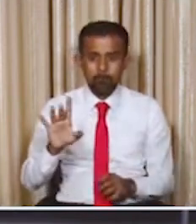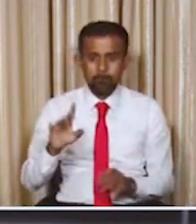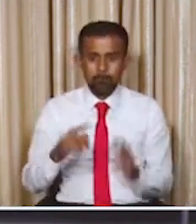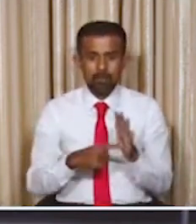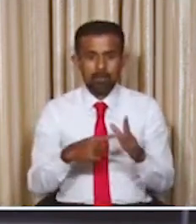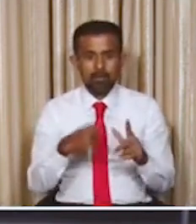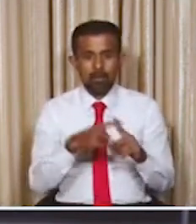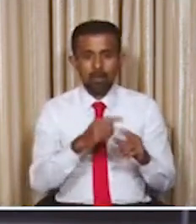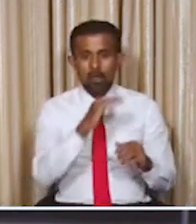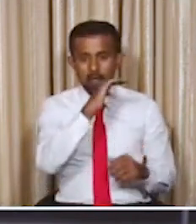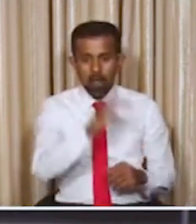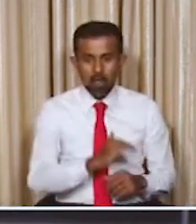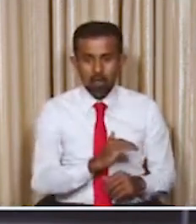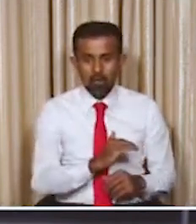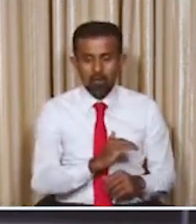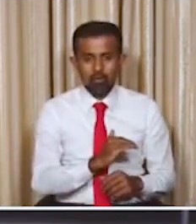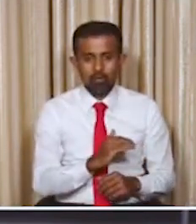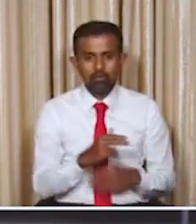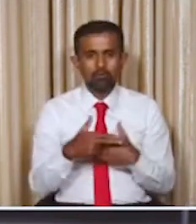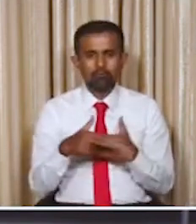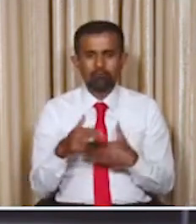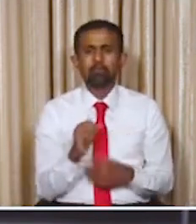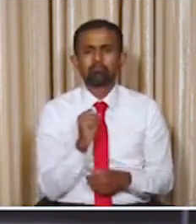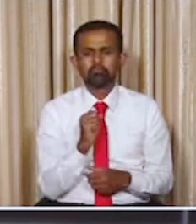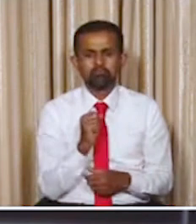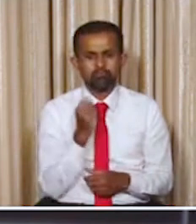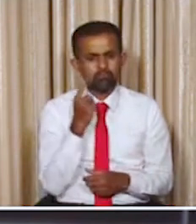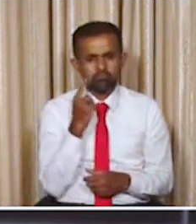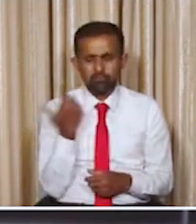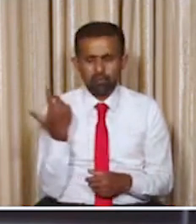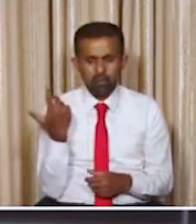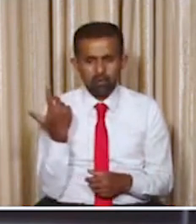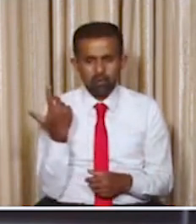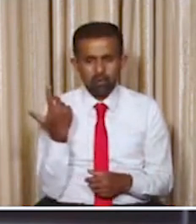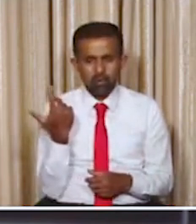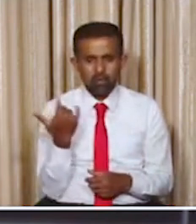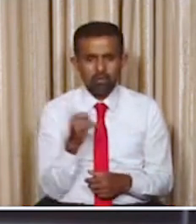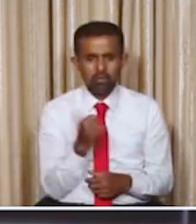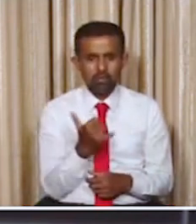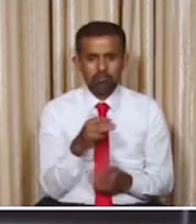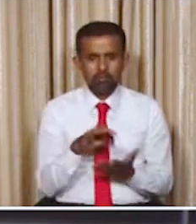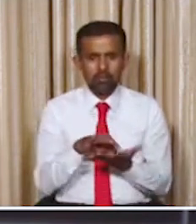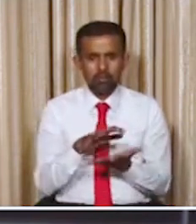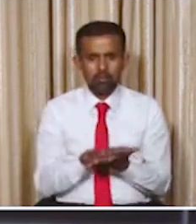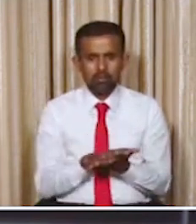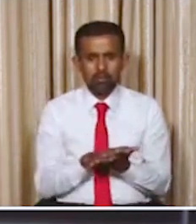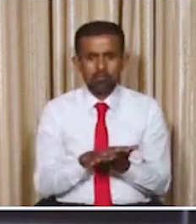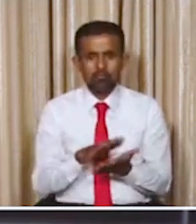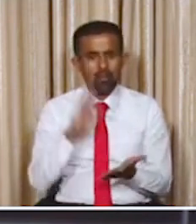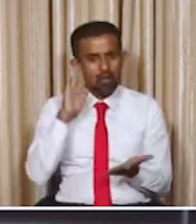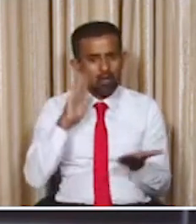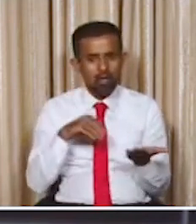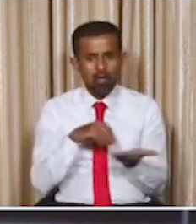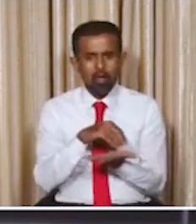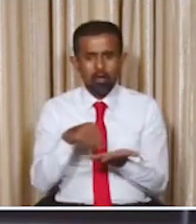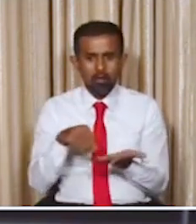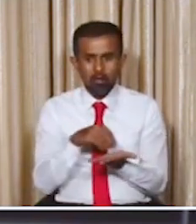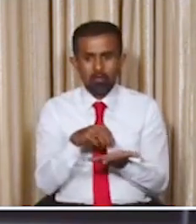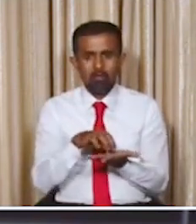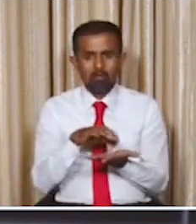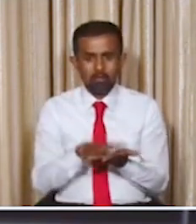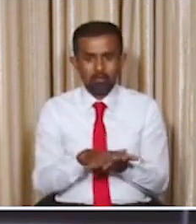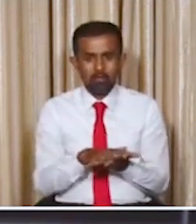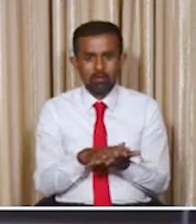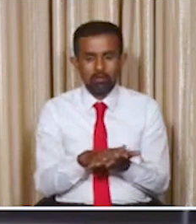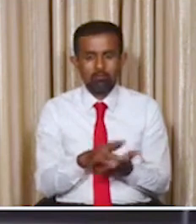tax eka adu karanda. Mona hethuwakata gatta thinduwakda man danne. Me samahara thindu ara kaabanika pohora unath e thinduwat